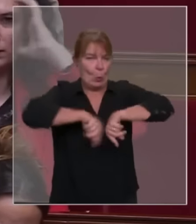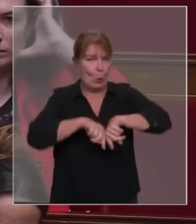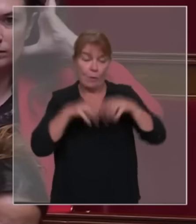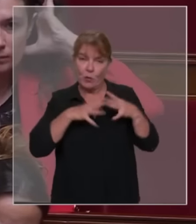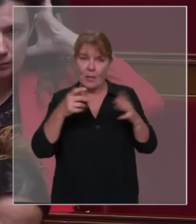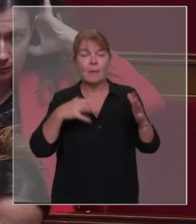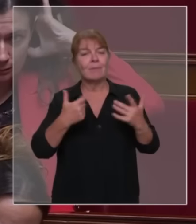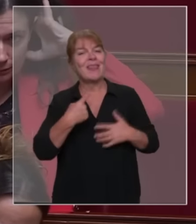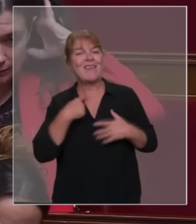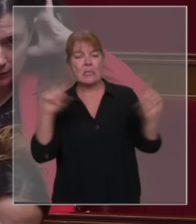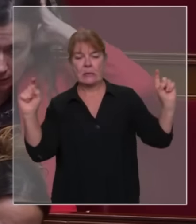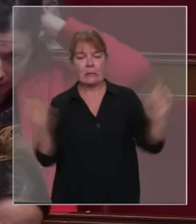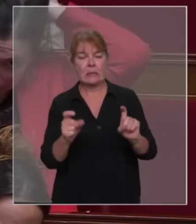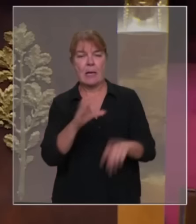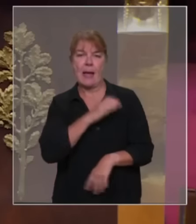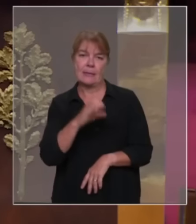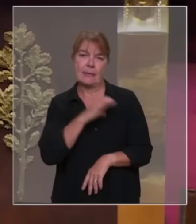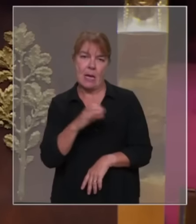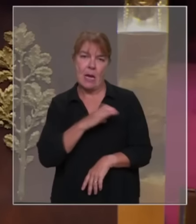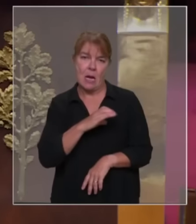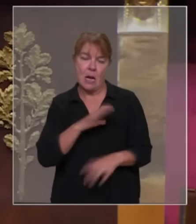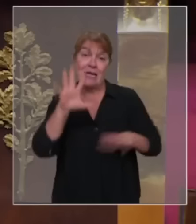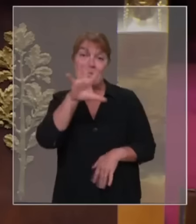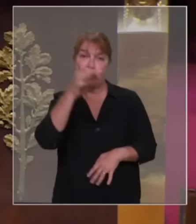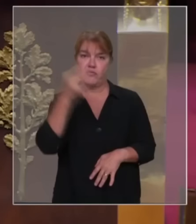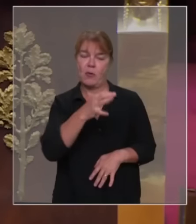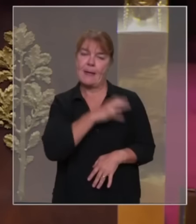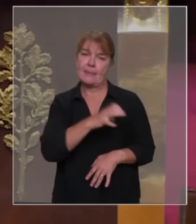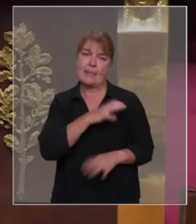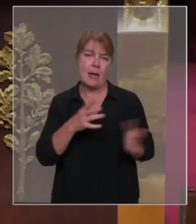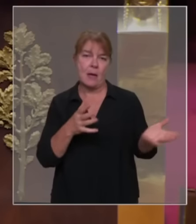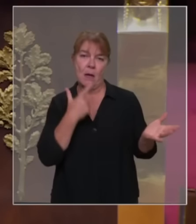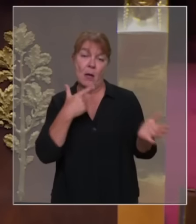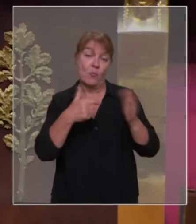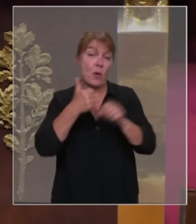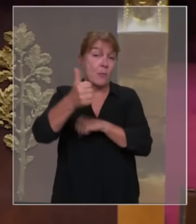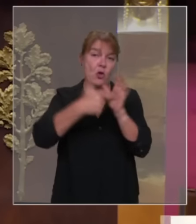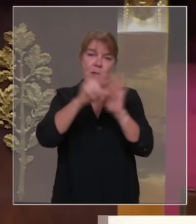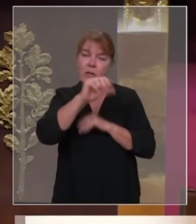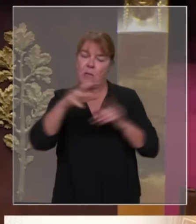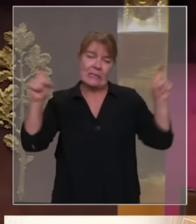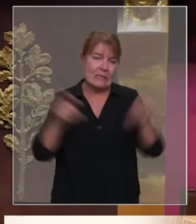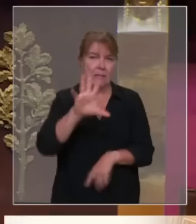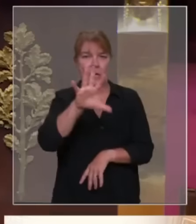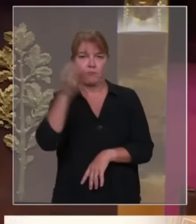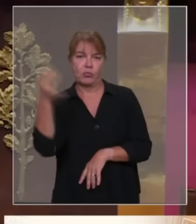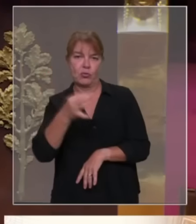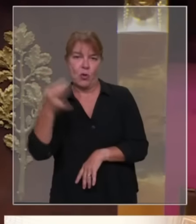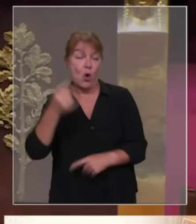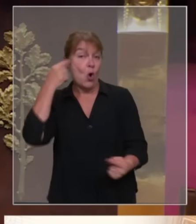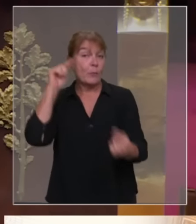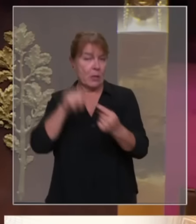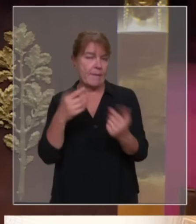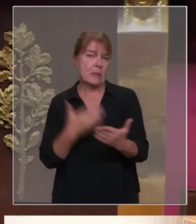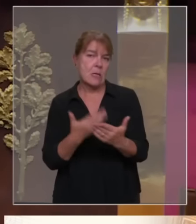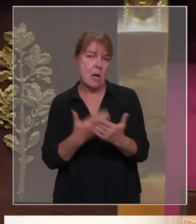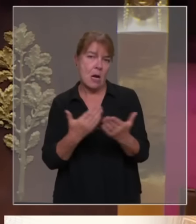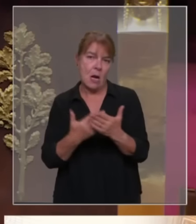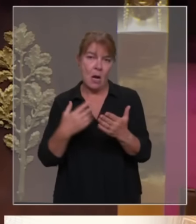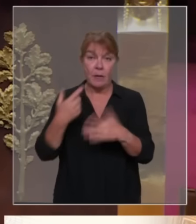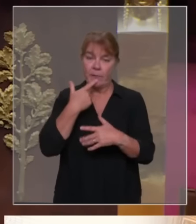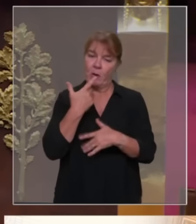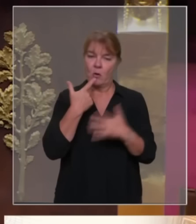le déficit de notre pays à 5% en 2025. Notre objectif est de remettre